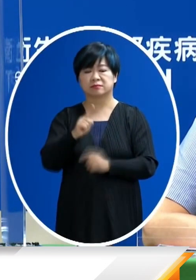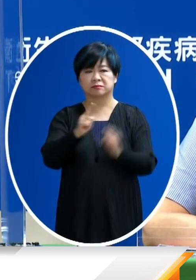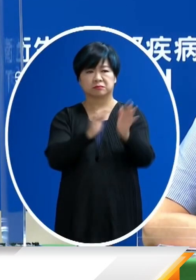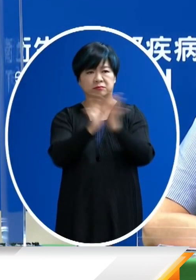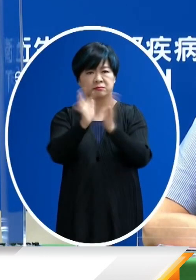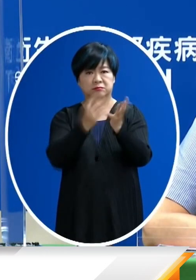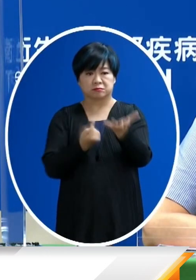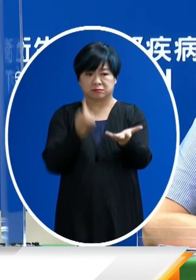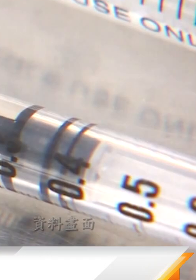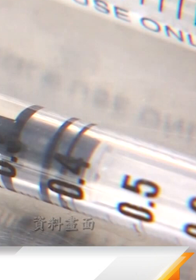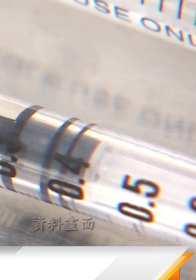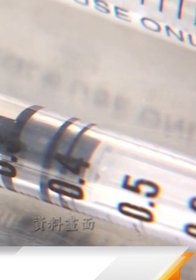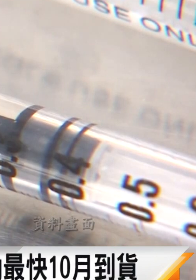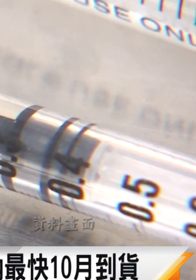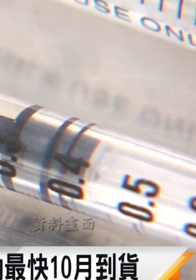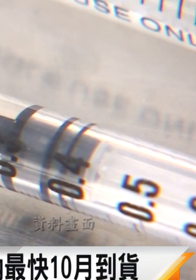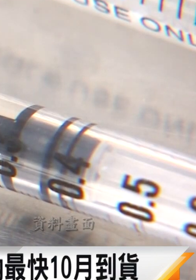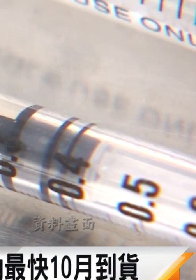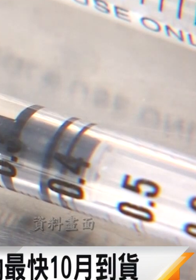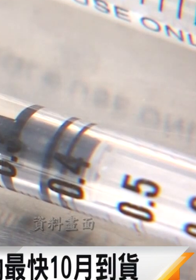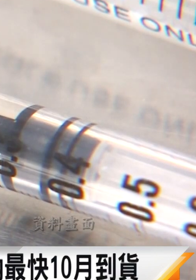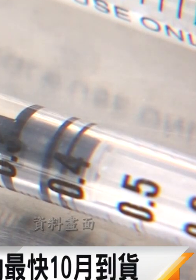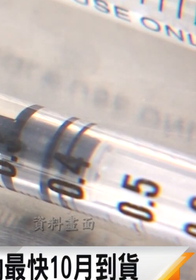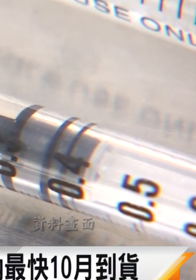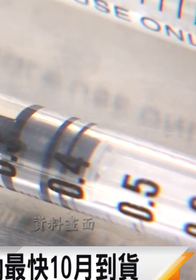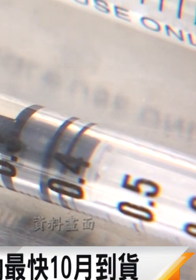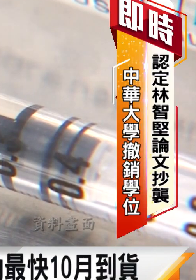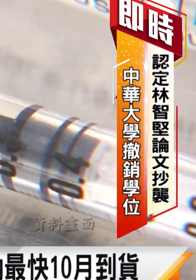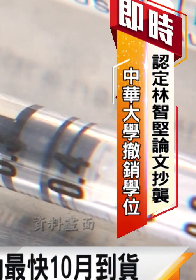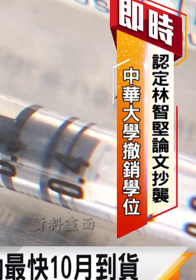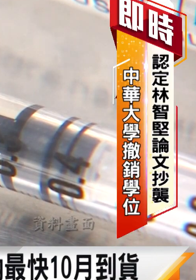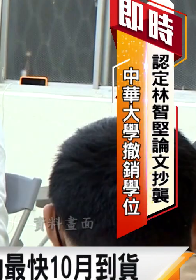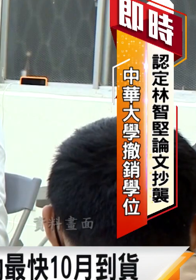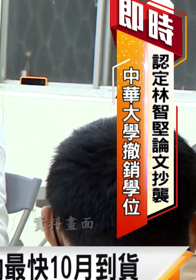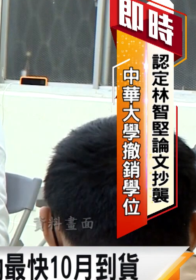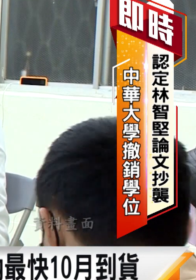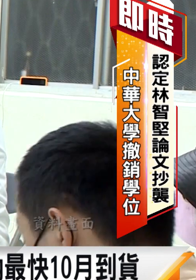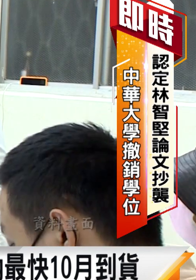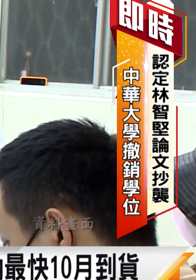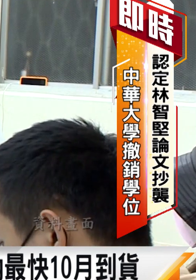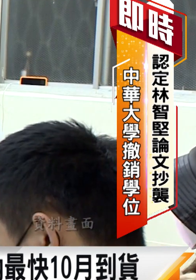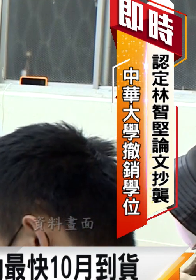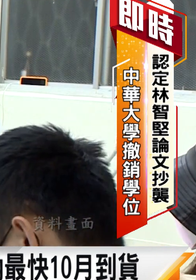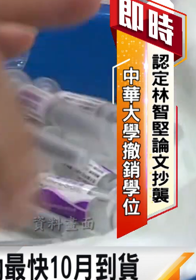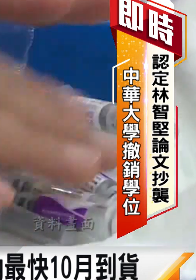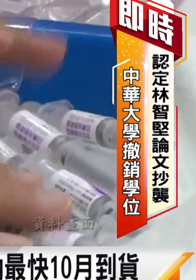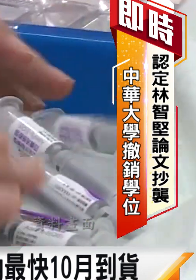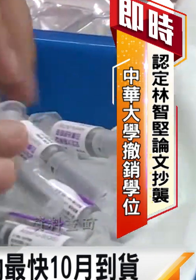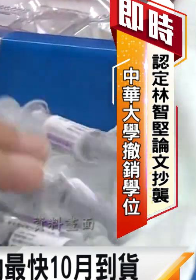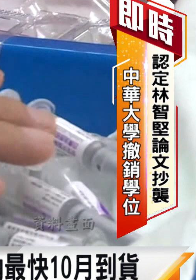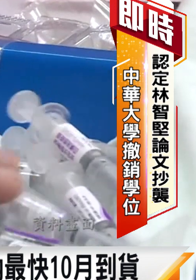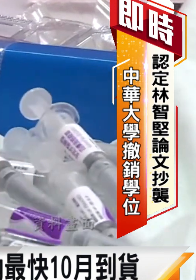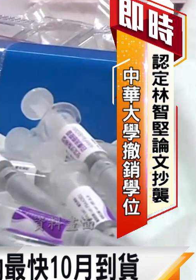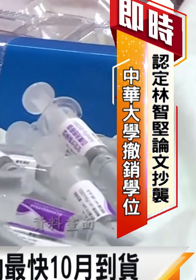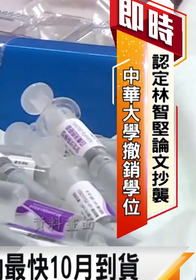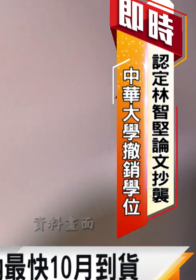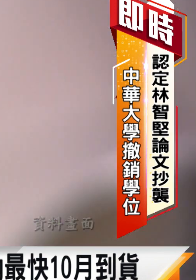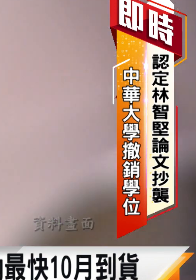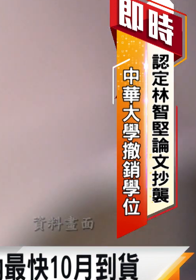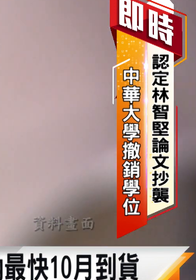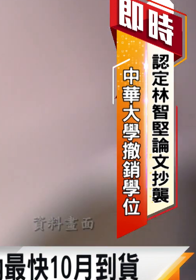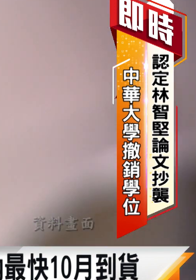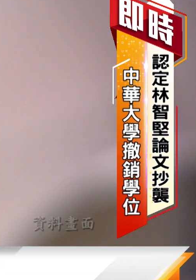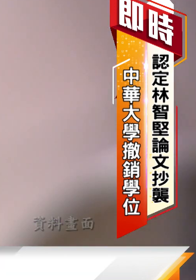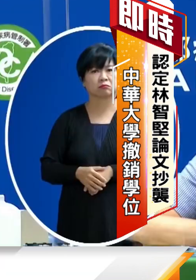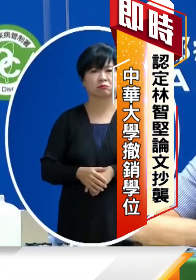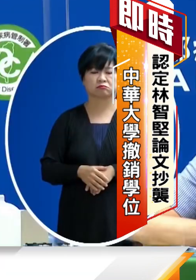潮众多的场合。 除了催打疫苗做好个人防护，民众也关心次世代疫苗到底何时会来。 认为应